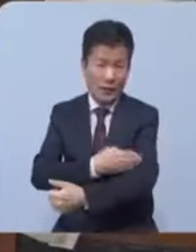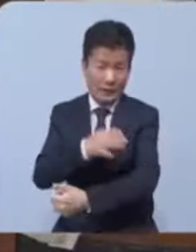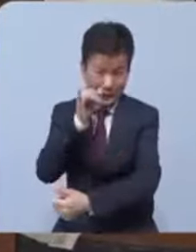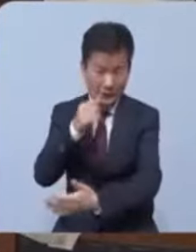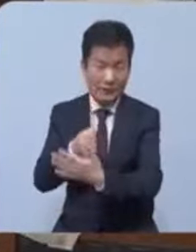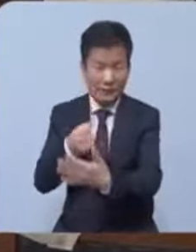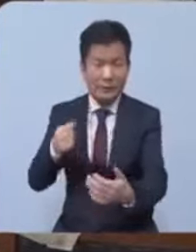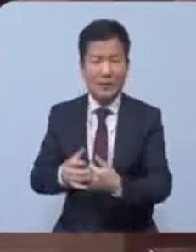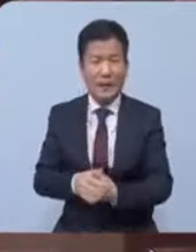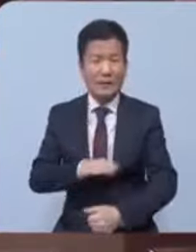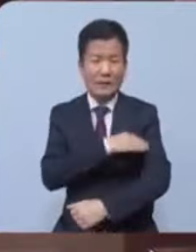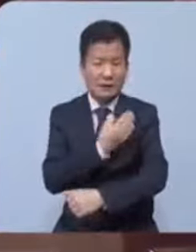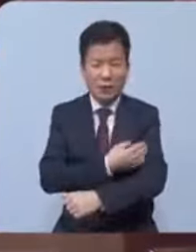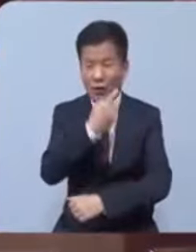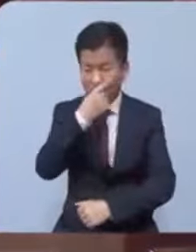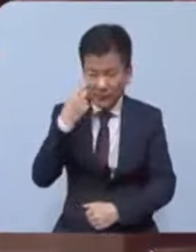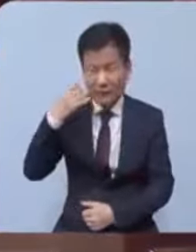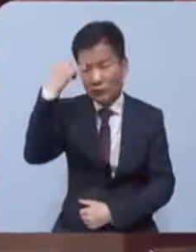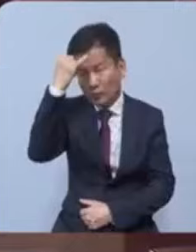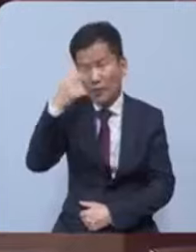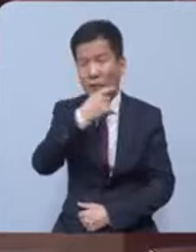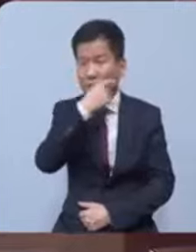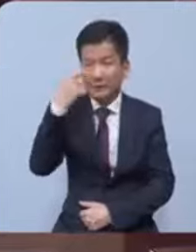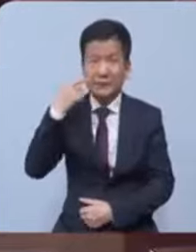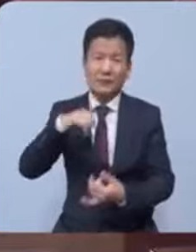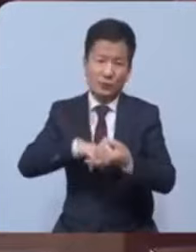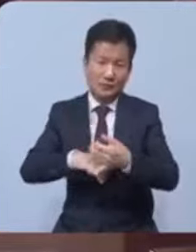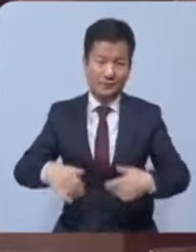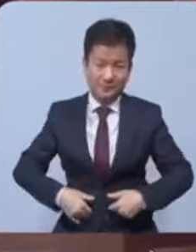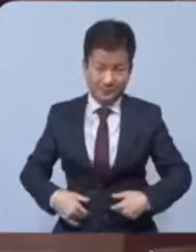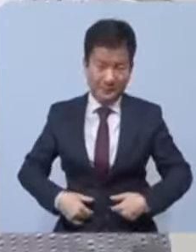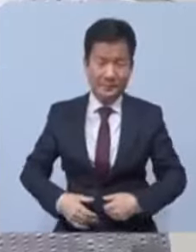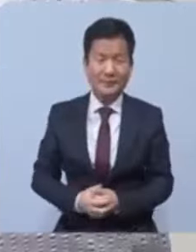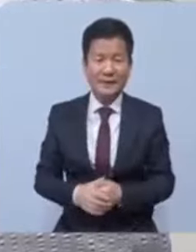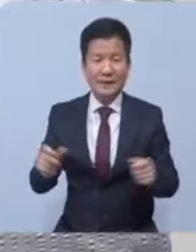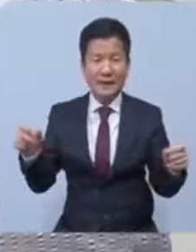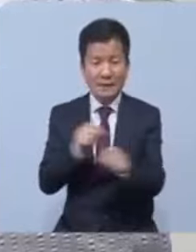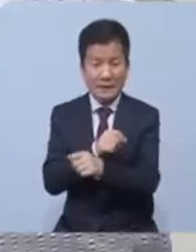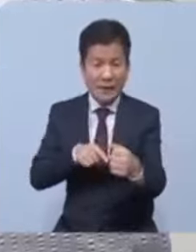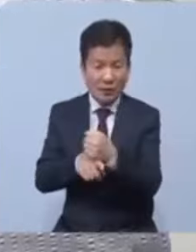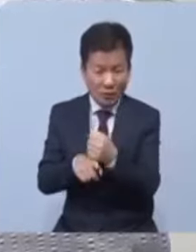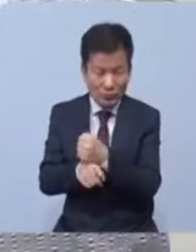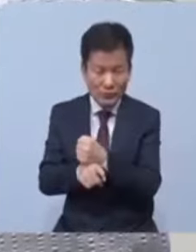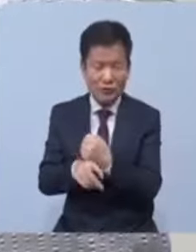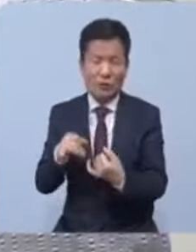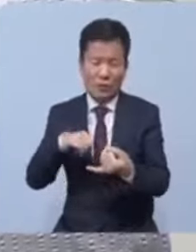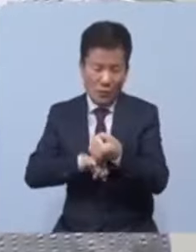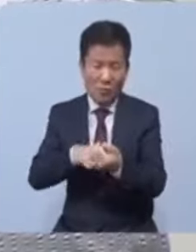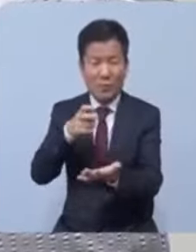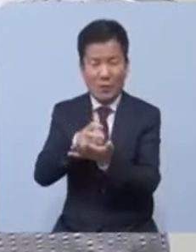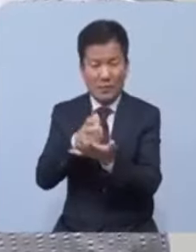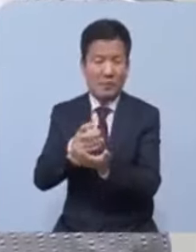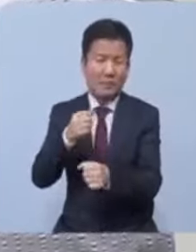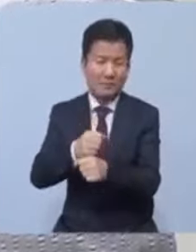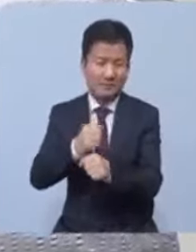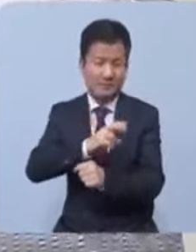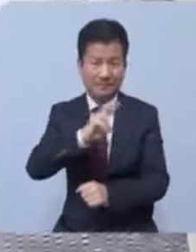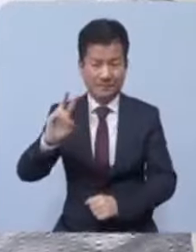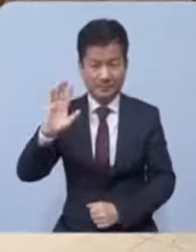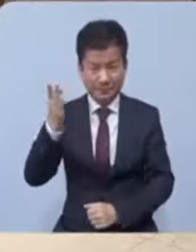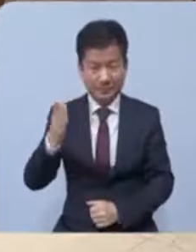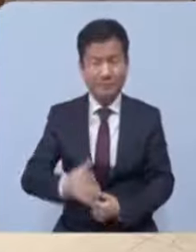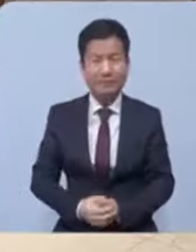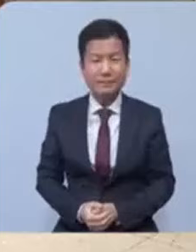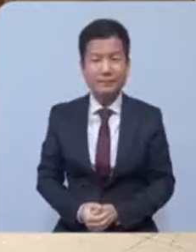사람입니다. 그만큼 능력에 대한 검증, 도덕성에 대한 검증 과정은 꼭 필요합니다. 그래서 인사청문회가 의무화되는 법 개정이 되어야 한다고